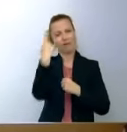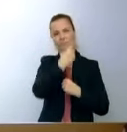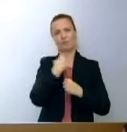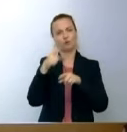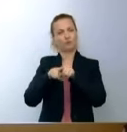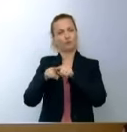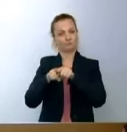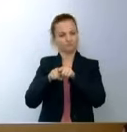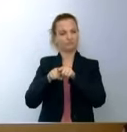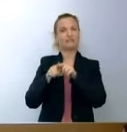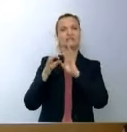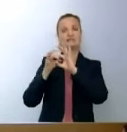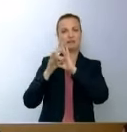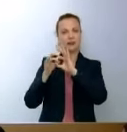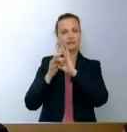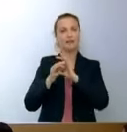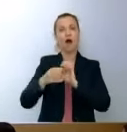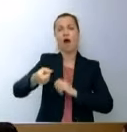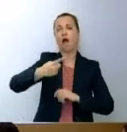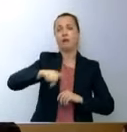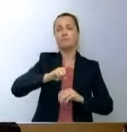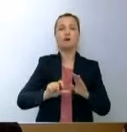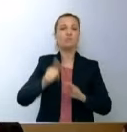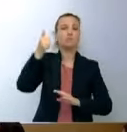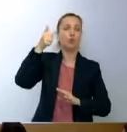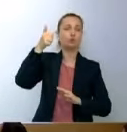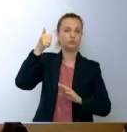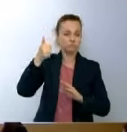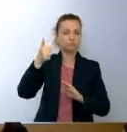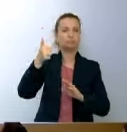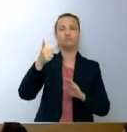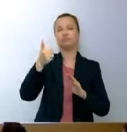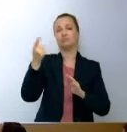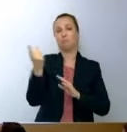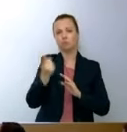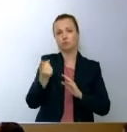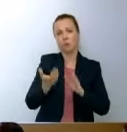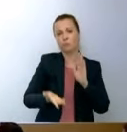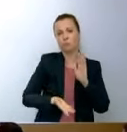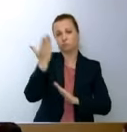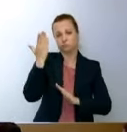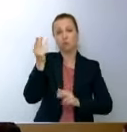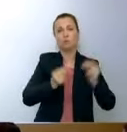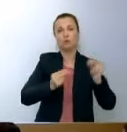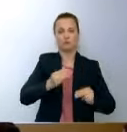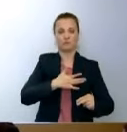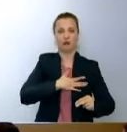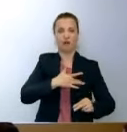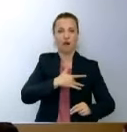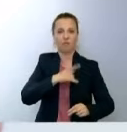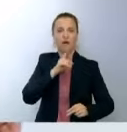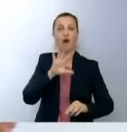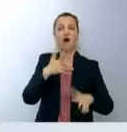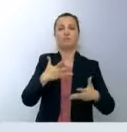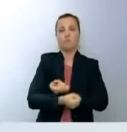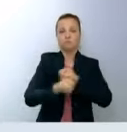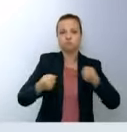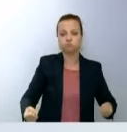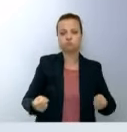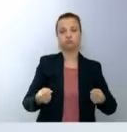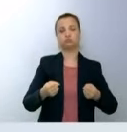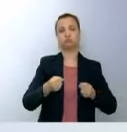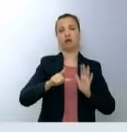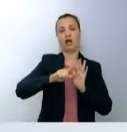παχυσαρκία πρώτοι στην παιδική παχυσαρκία απ τους πρώτους στην υπέρταση απ τους πρώτους στο διαβήτη και α τους πρώτους στα